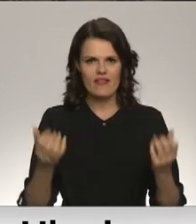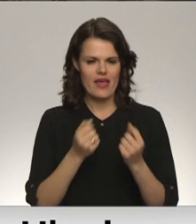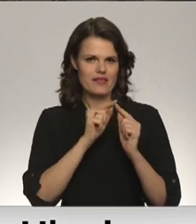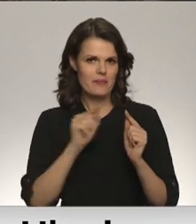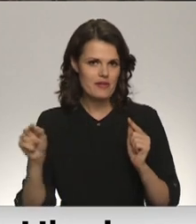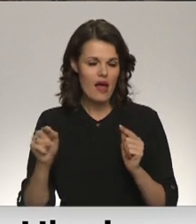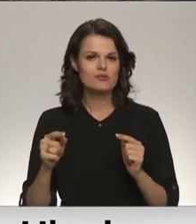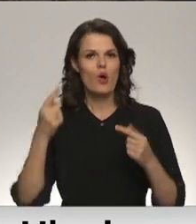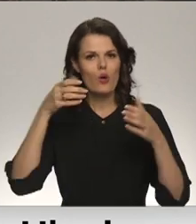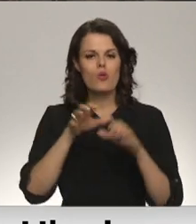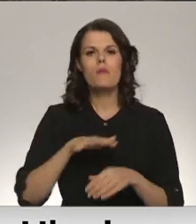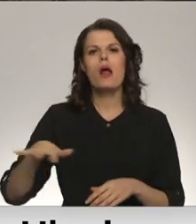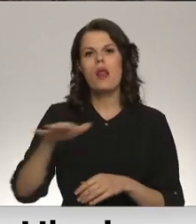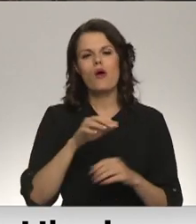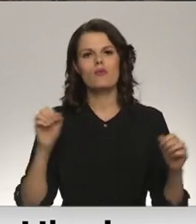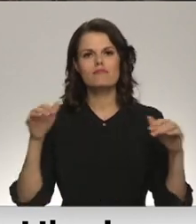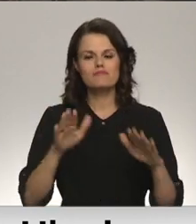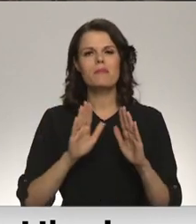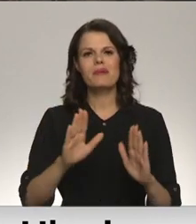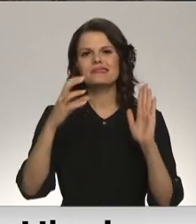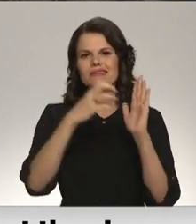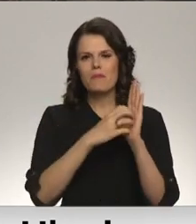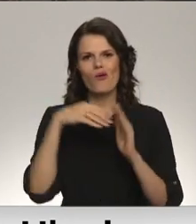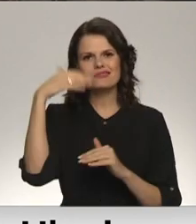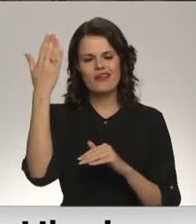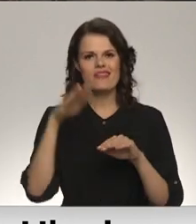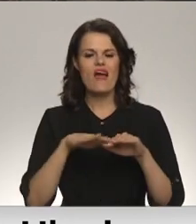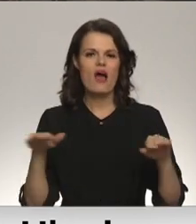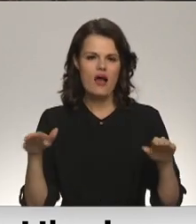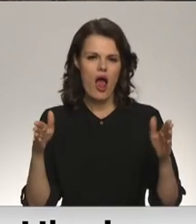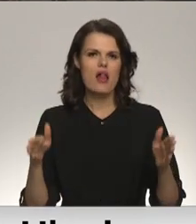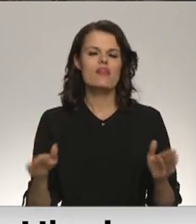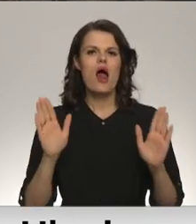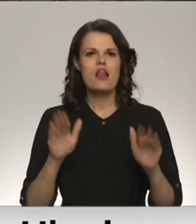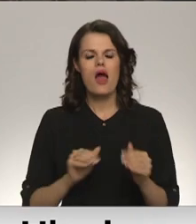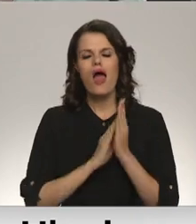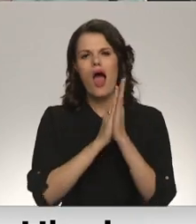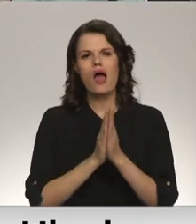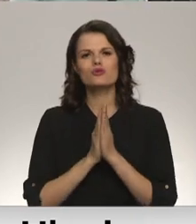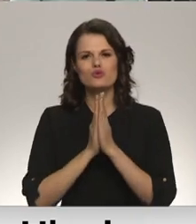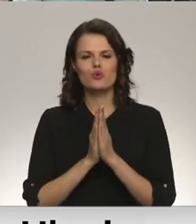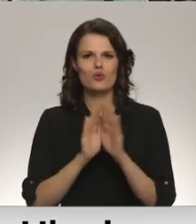ļaudis šovakar pulcējās pie simboliska dievgalda, lai aizlūgtu par Ukrainu. Turpinamā dar Līcīte.